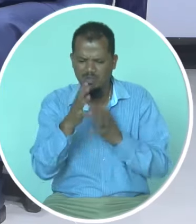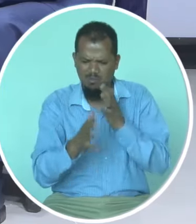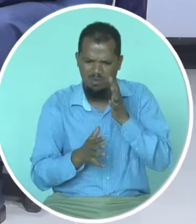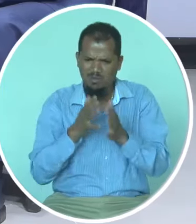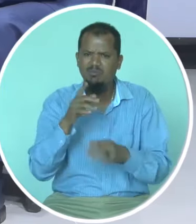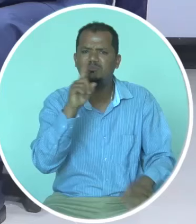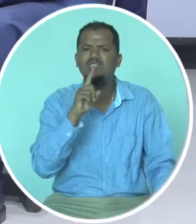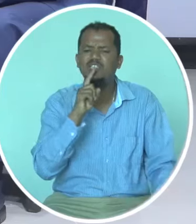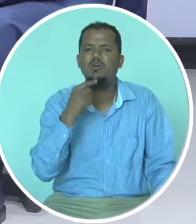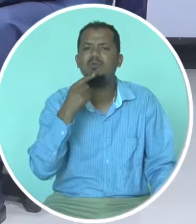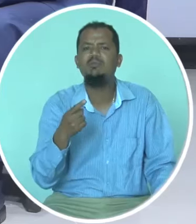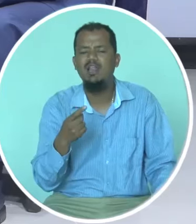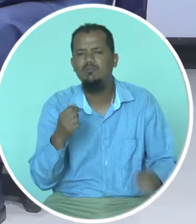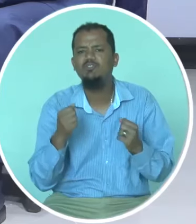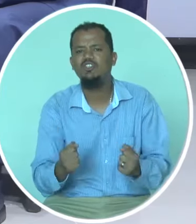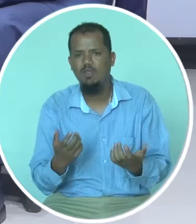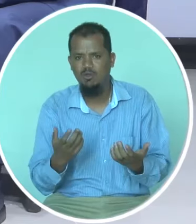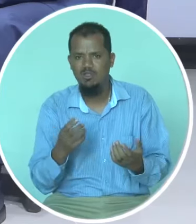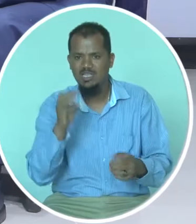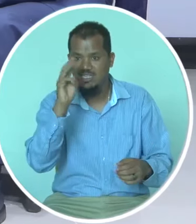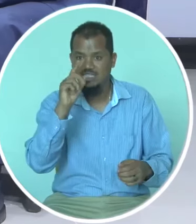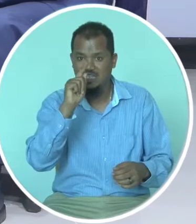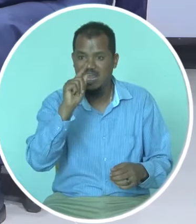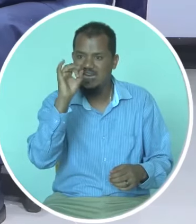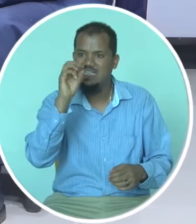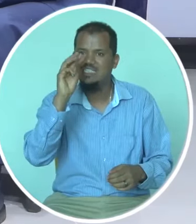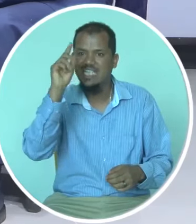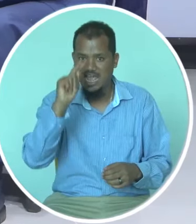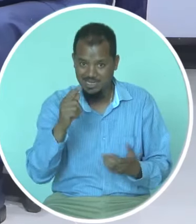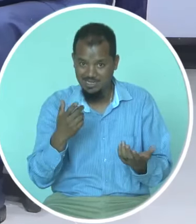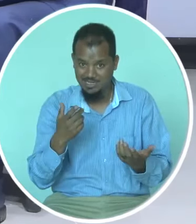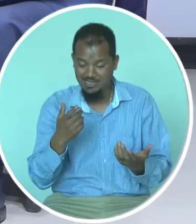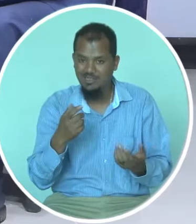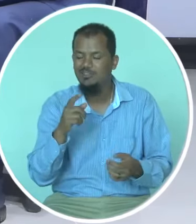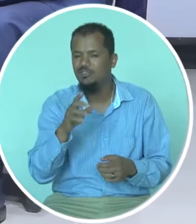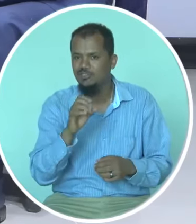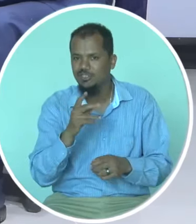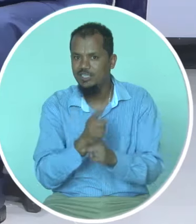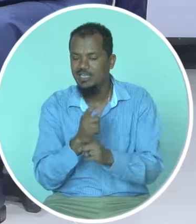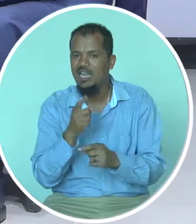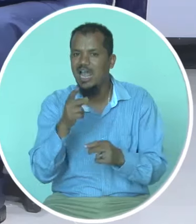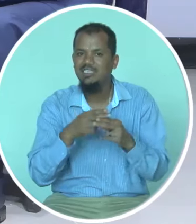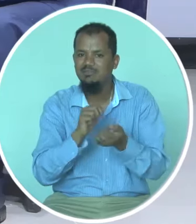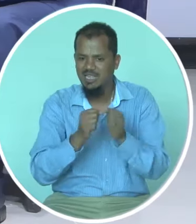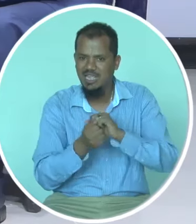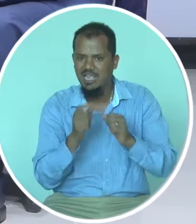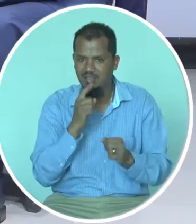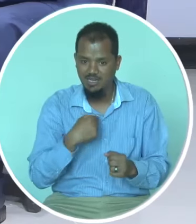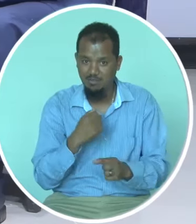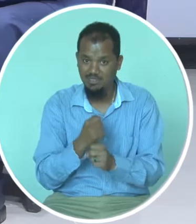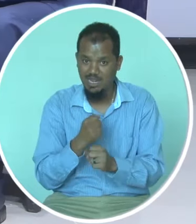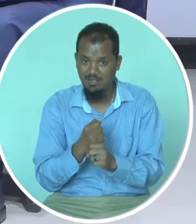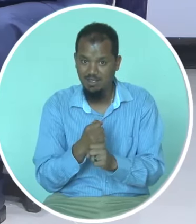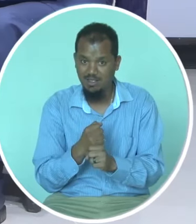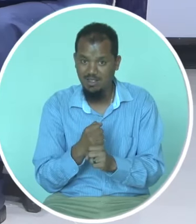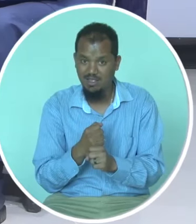የምልክት ቋንቋ ምንድነው ሊባል የሚችለው ይሄን ስነልሳን በምንድነው የተቀየረው ትክክል አሁን ኦልሞስት ያስያሚ የተቀየረ ነው እኔ የምሰራበት